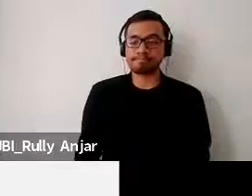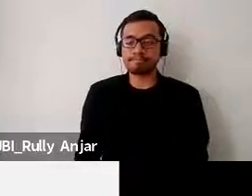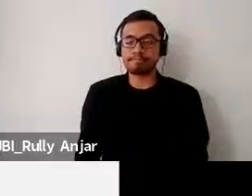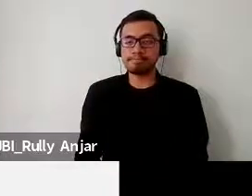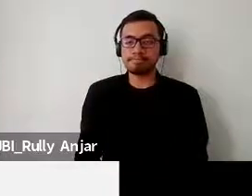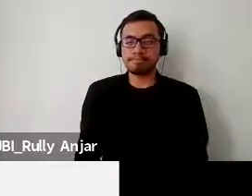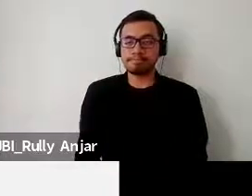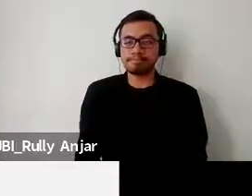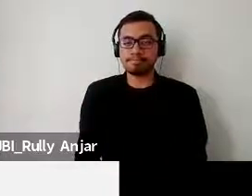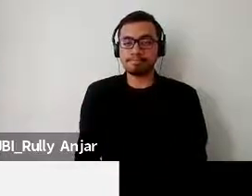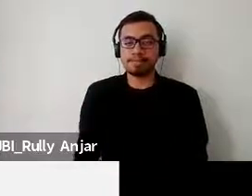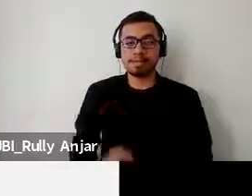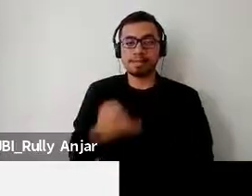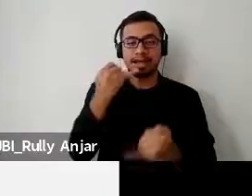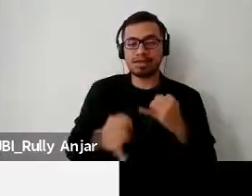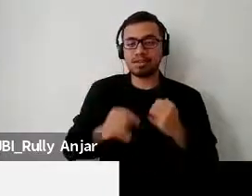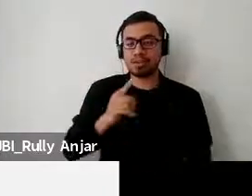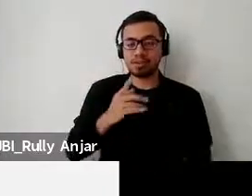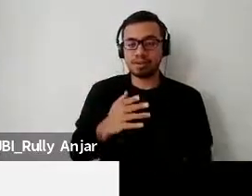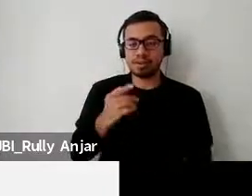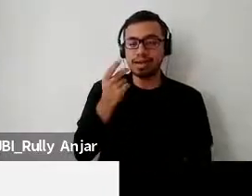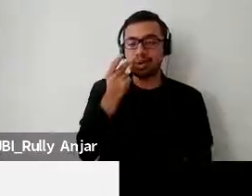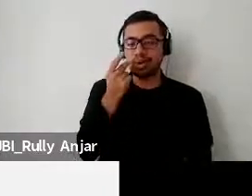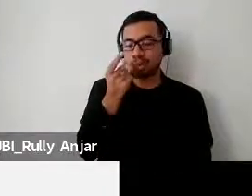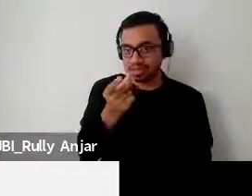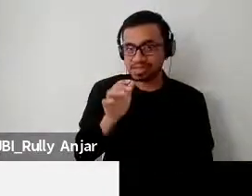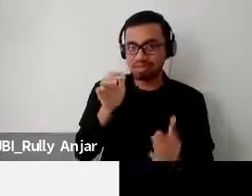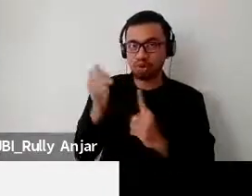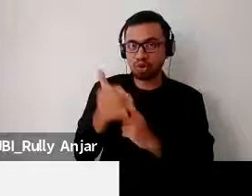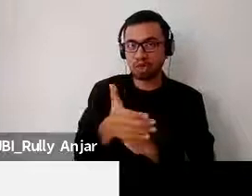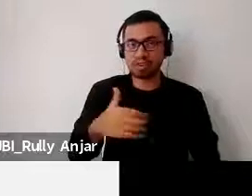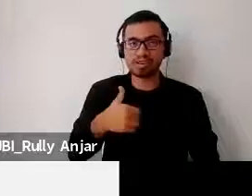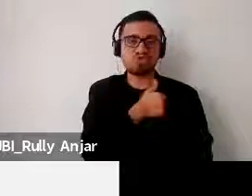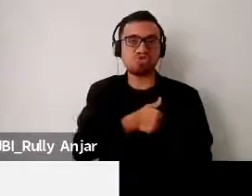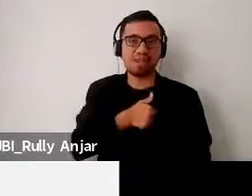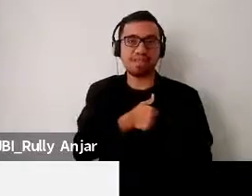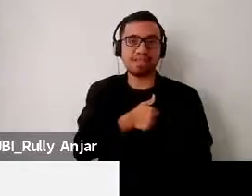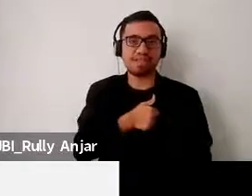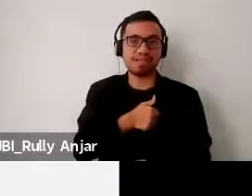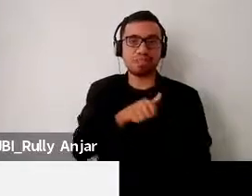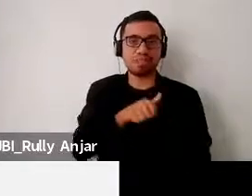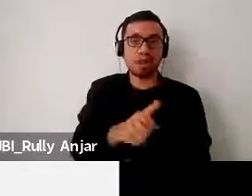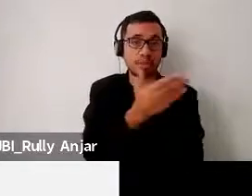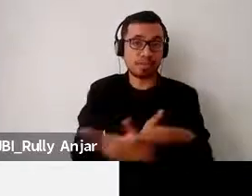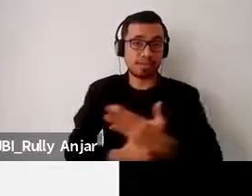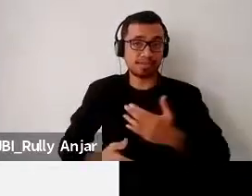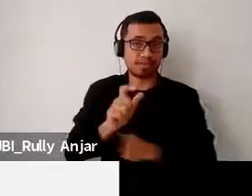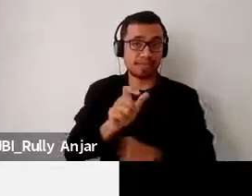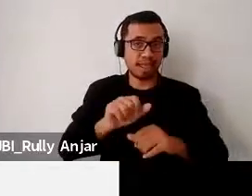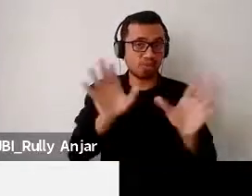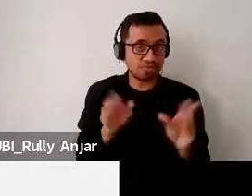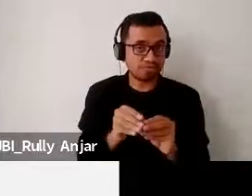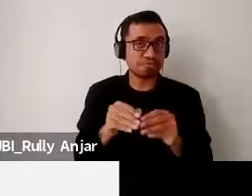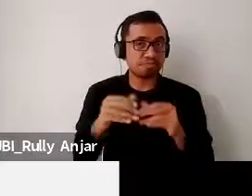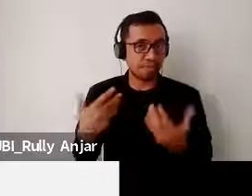rekomendasi perlindungan sosial bagi penyandang disabilitas yang inklusif dan responsif. Jadi kalau